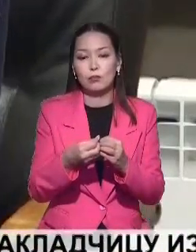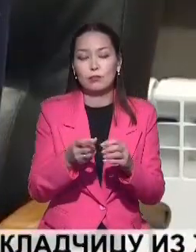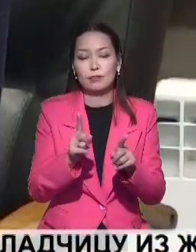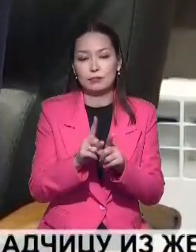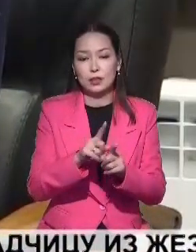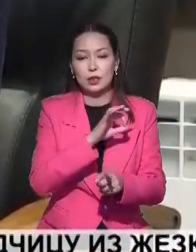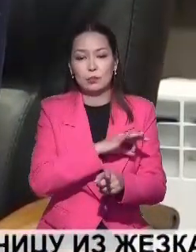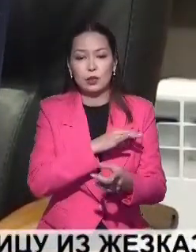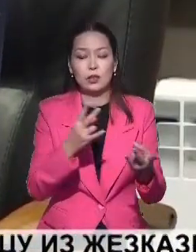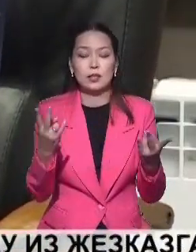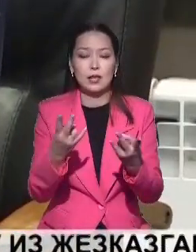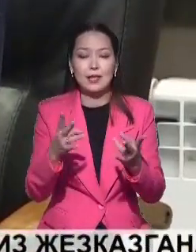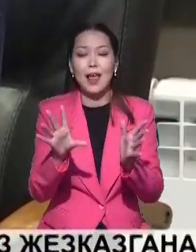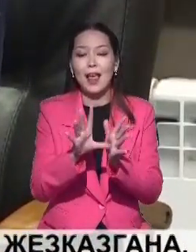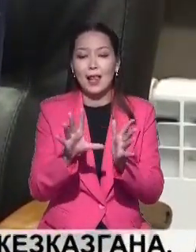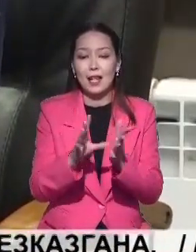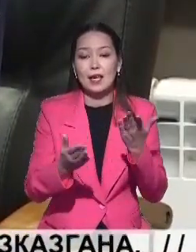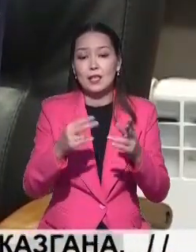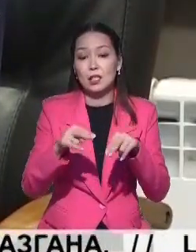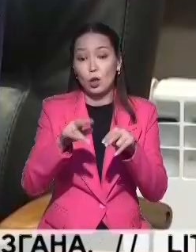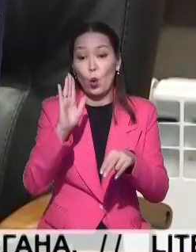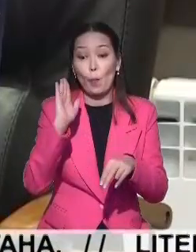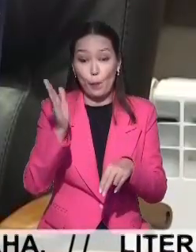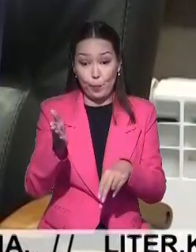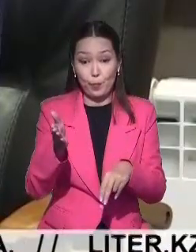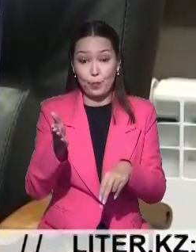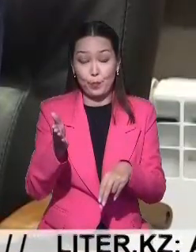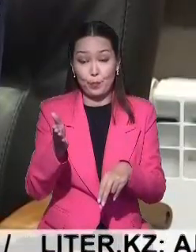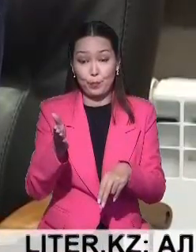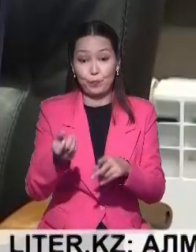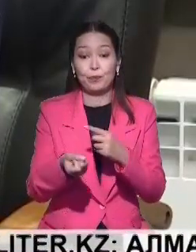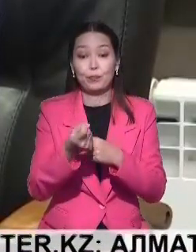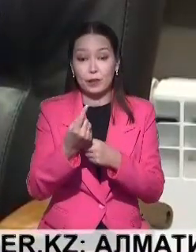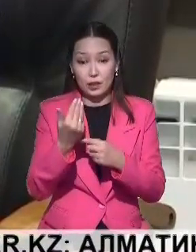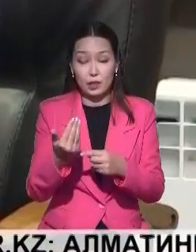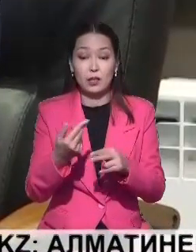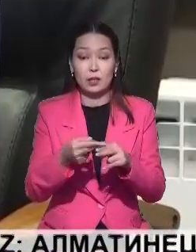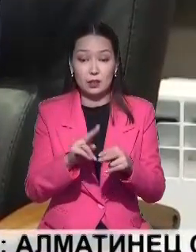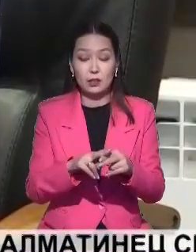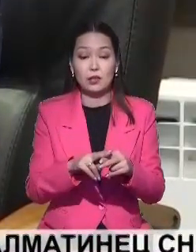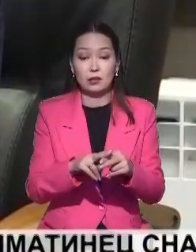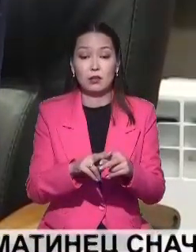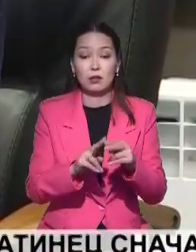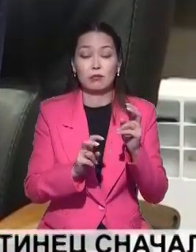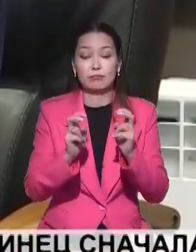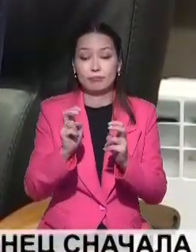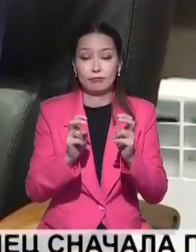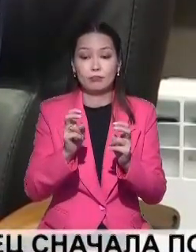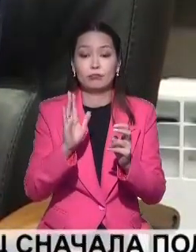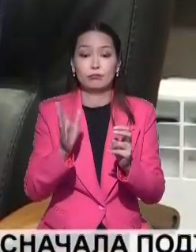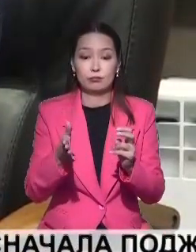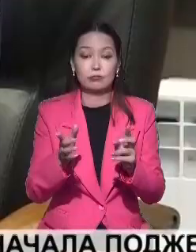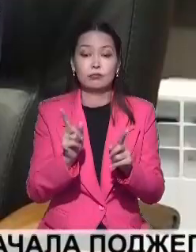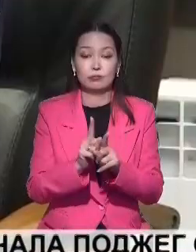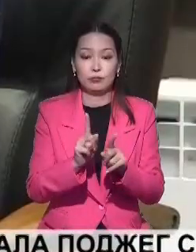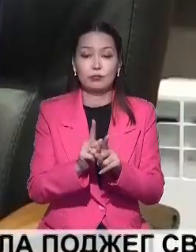сказывается. Если электроэнергия в соседних странах будет дешевле, в той же Киргизии или в Российской Федерации, то можно бизнес